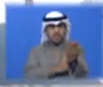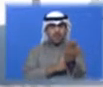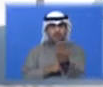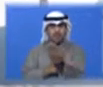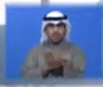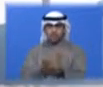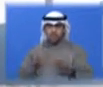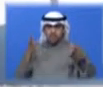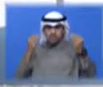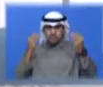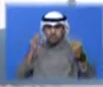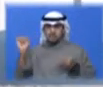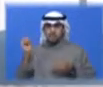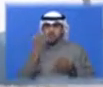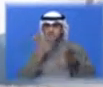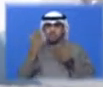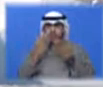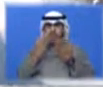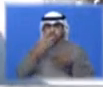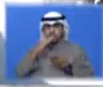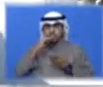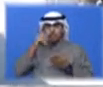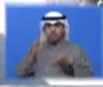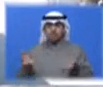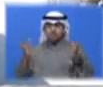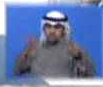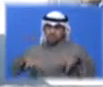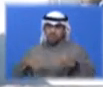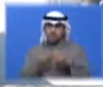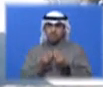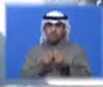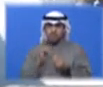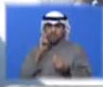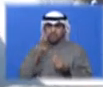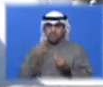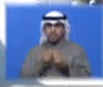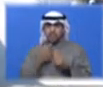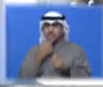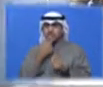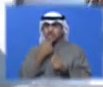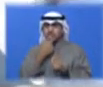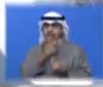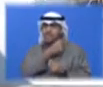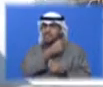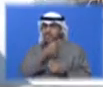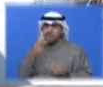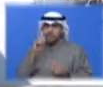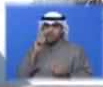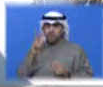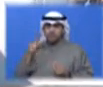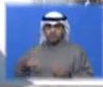الآن الحمد لله يعني متطورة، يعني حلو المنهج الحين إن حطوا اللغة الإنجليزية في كل